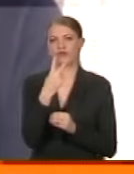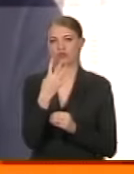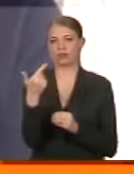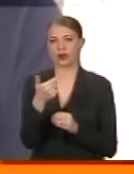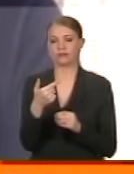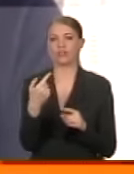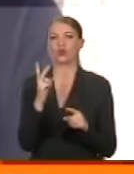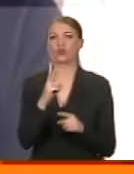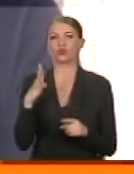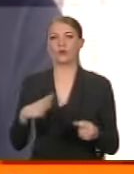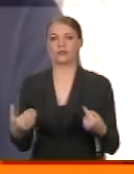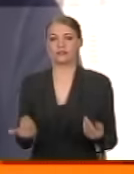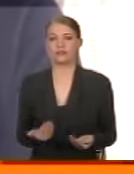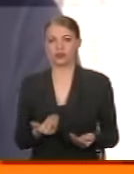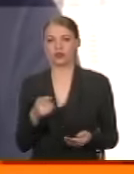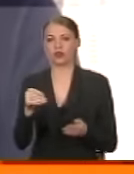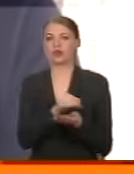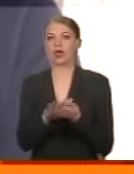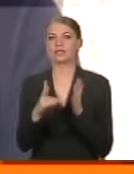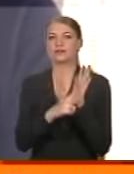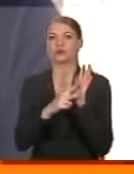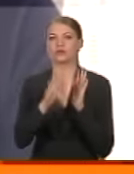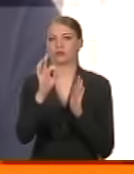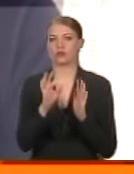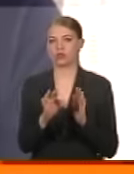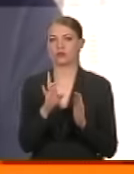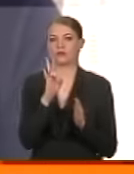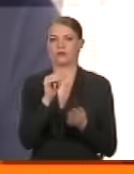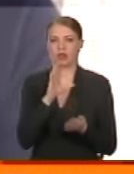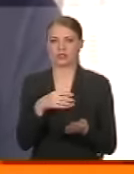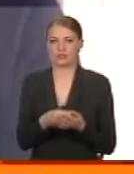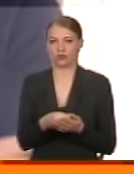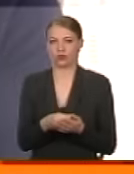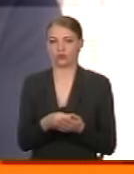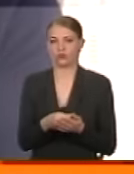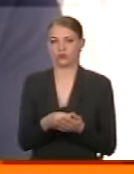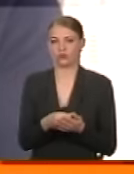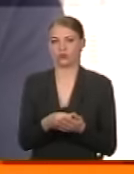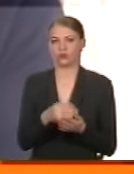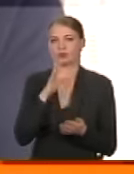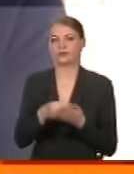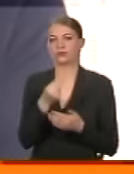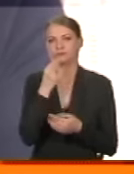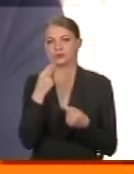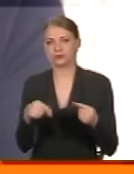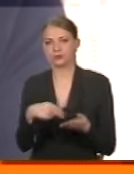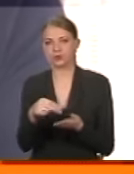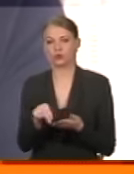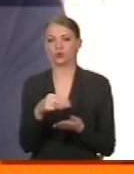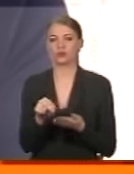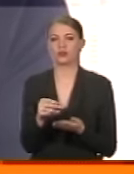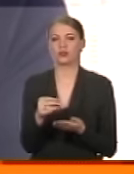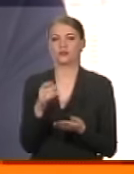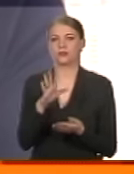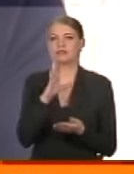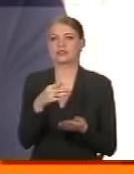Хто виживає, то тратить 80%, скажімо, на свою на продукти